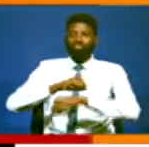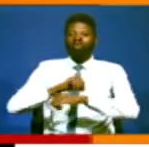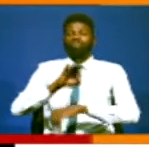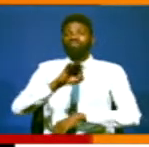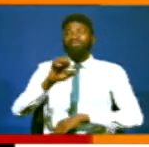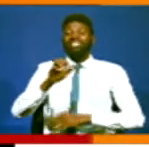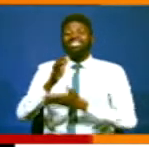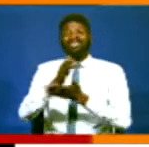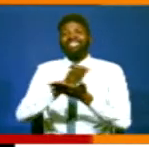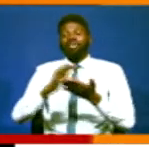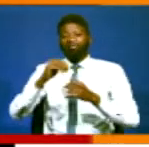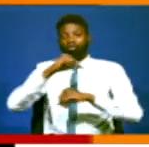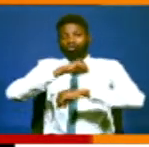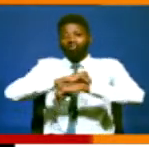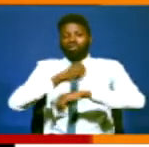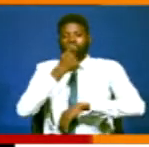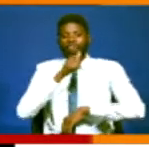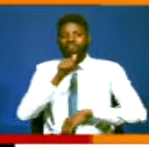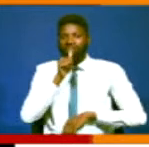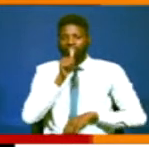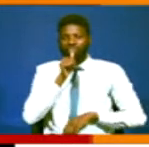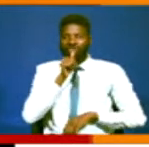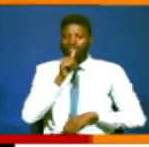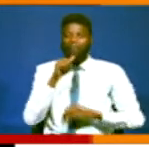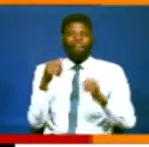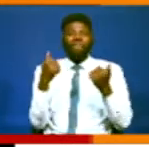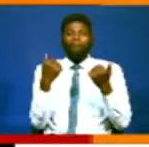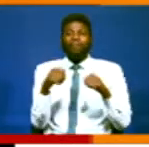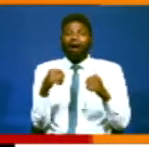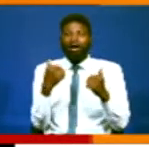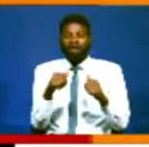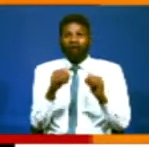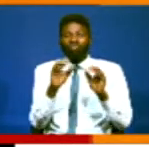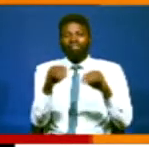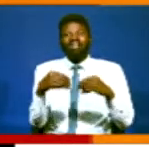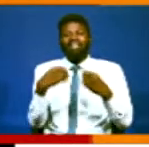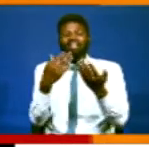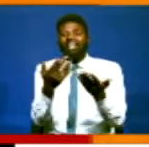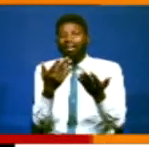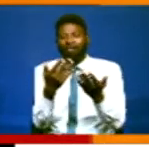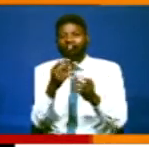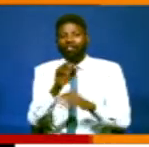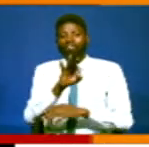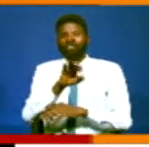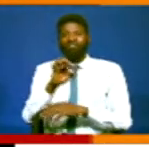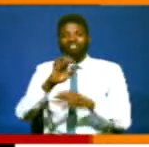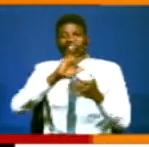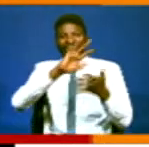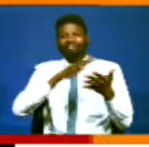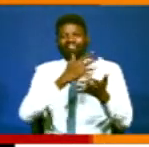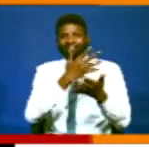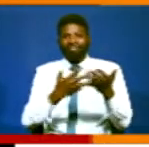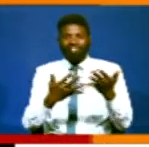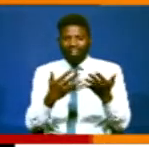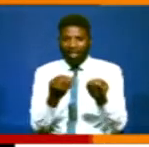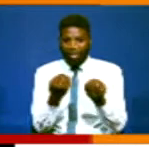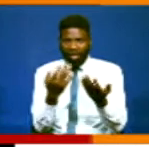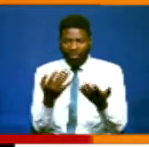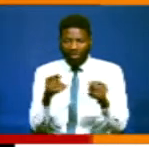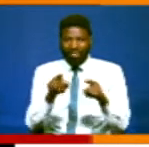hawakuwa wametoa ule mwongozo wa karo ambazo wangeweza kulipa, sare ambazo wanafunzi watavalia. Kwa hivyo